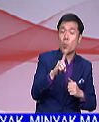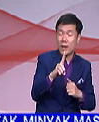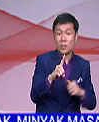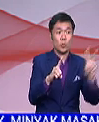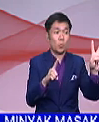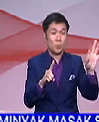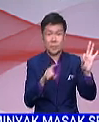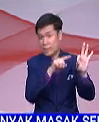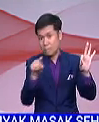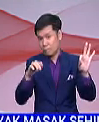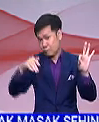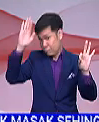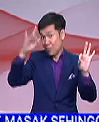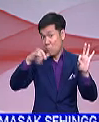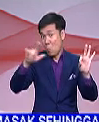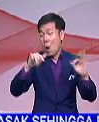turus.